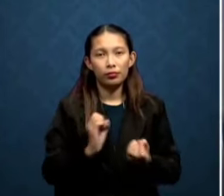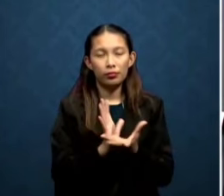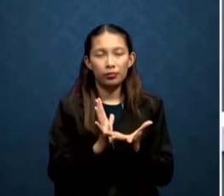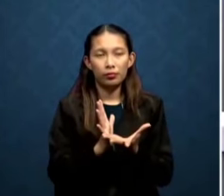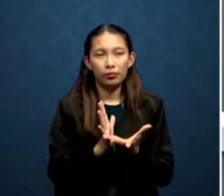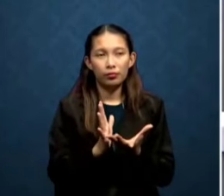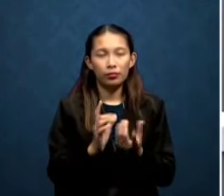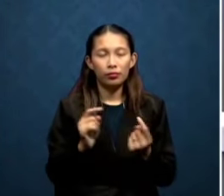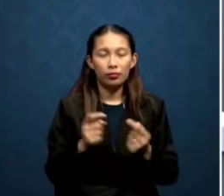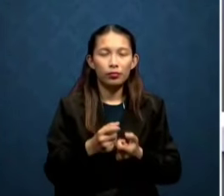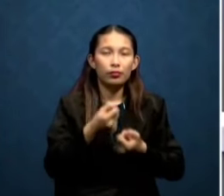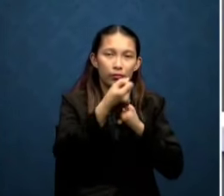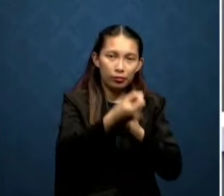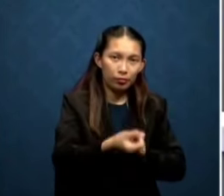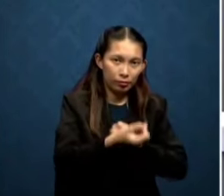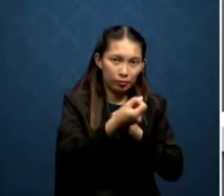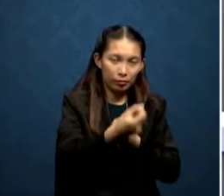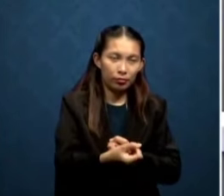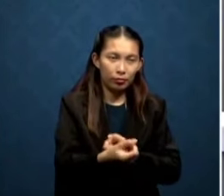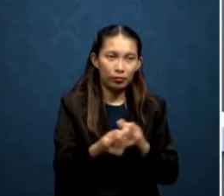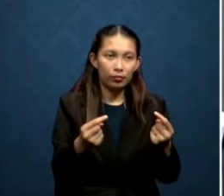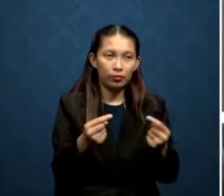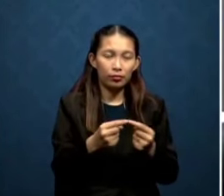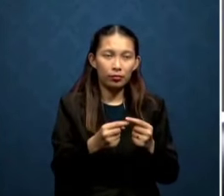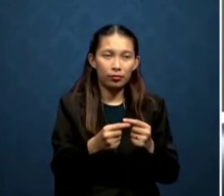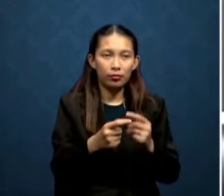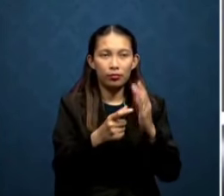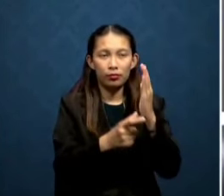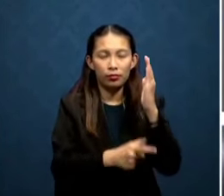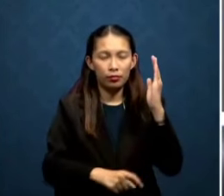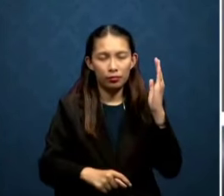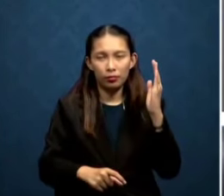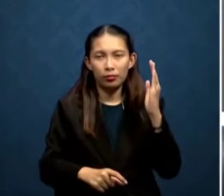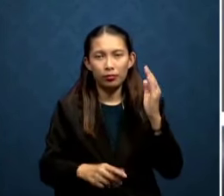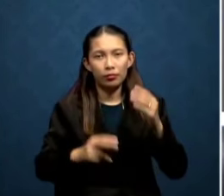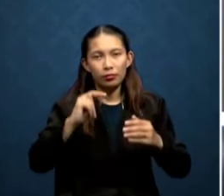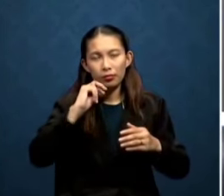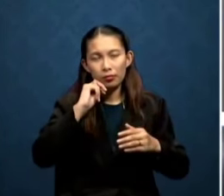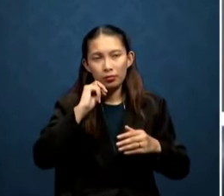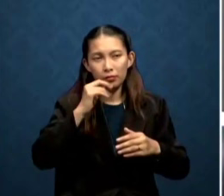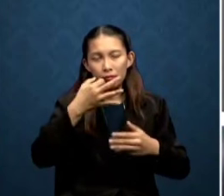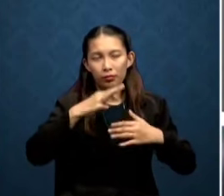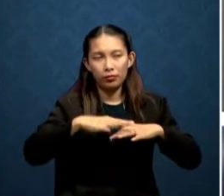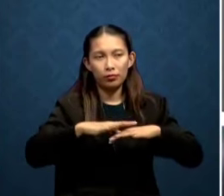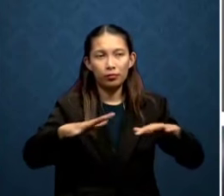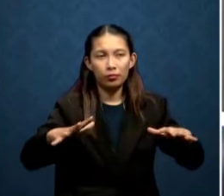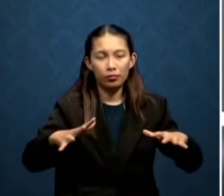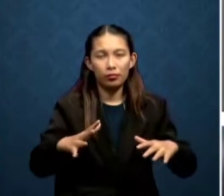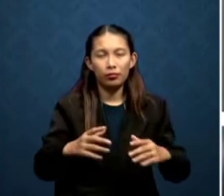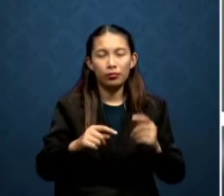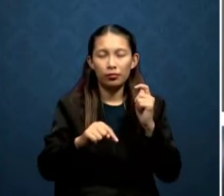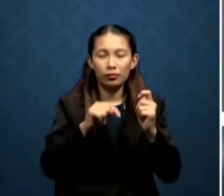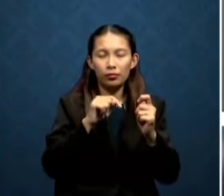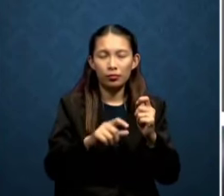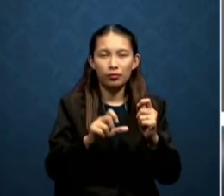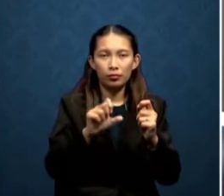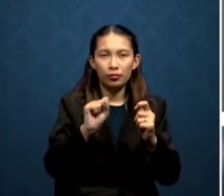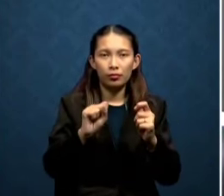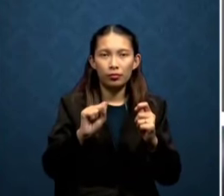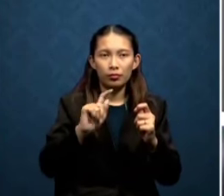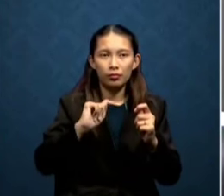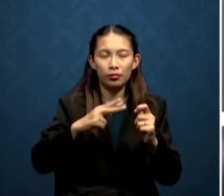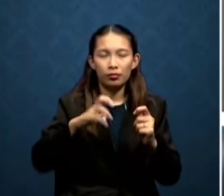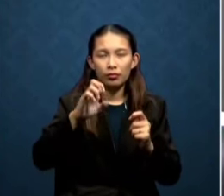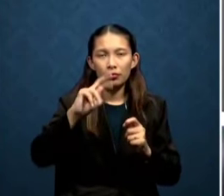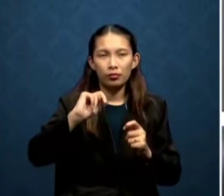นายชัยยงมณีรุ่งสกุลเรื่องปัญหายาเสพติดสร้างความเดือดร้อนให้เกษตรกร 5จังหวัดชายแดนภาคใต้เนื่องจากได้รับการร้องเรียน